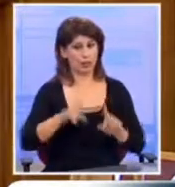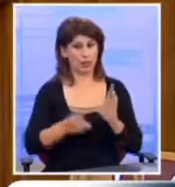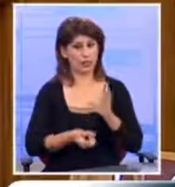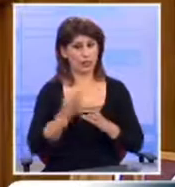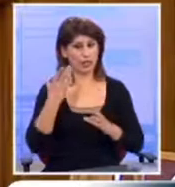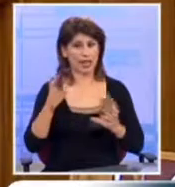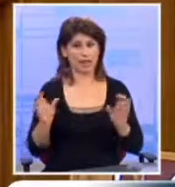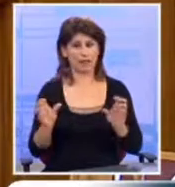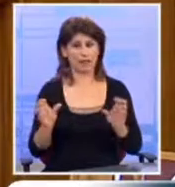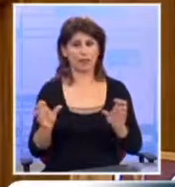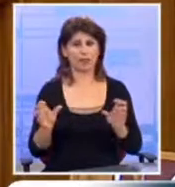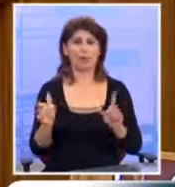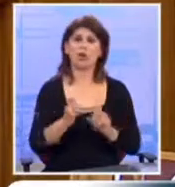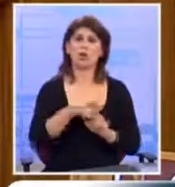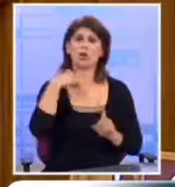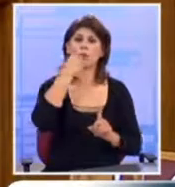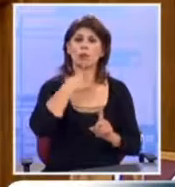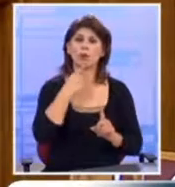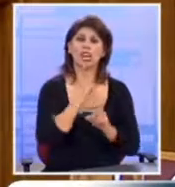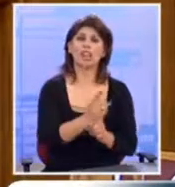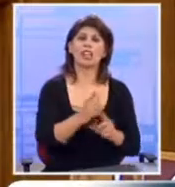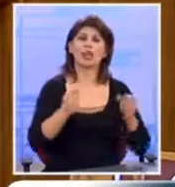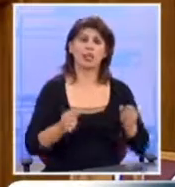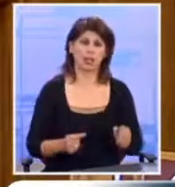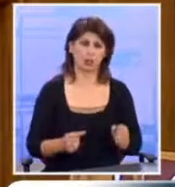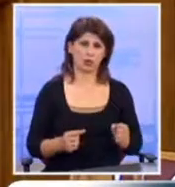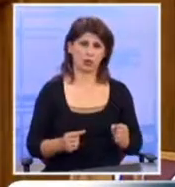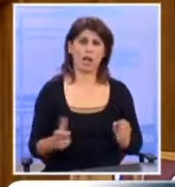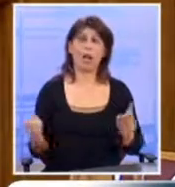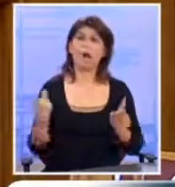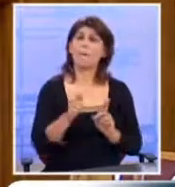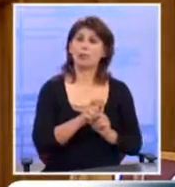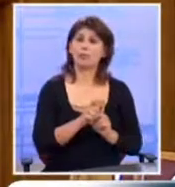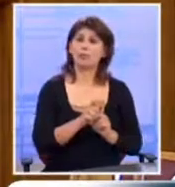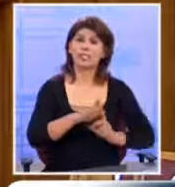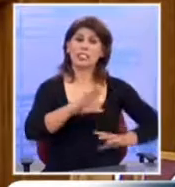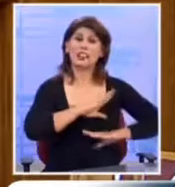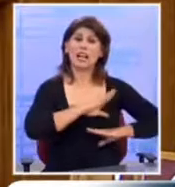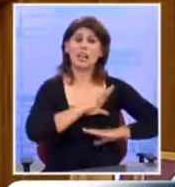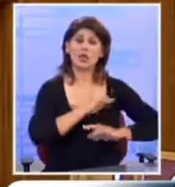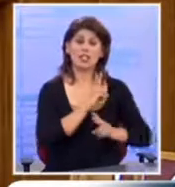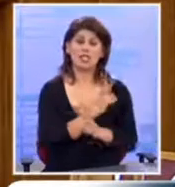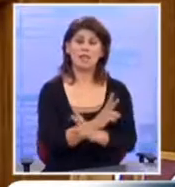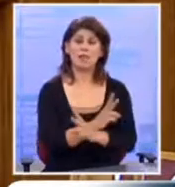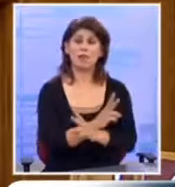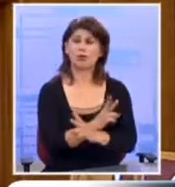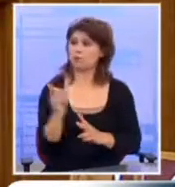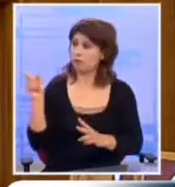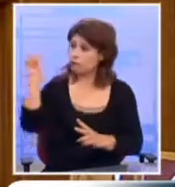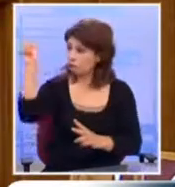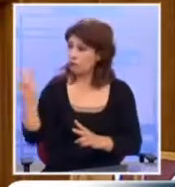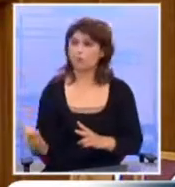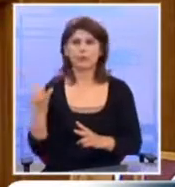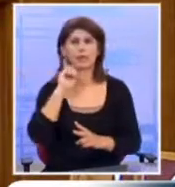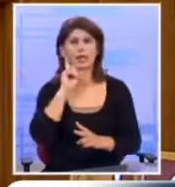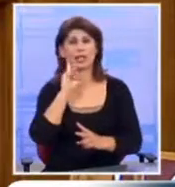ΕΡΤ. Αποκλείουμε το προσωπικό των ειδικών θέσεων. Αποκλείουμε το στρατό των συμβούλων που εσείς, κυρία Βούλτεψη,